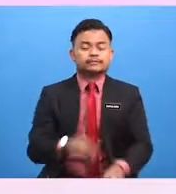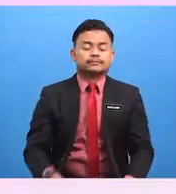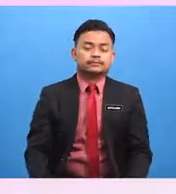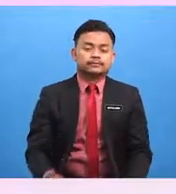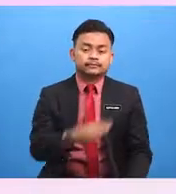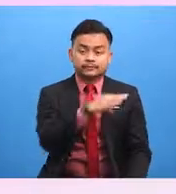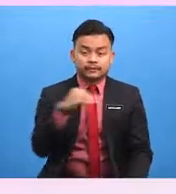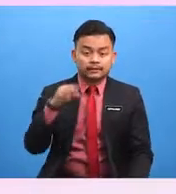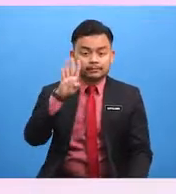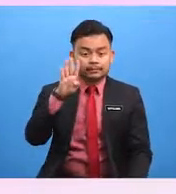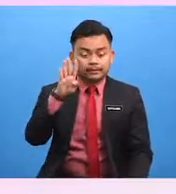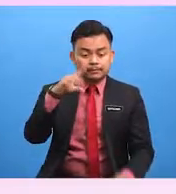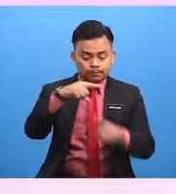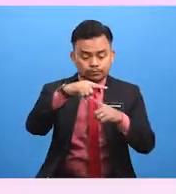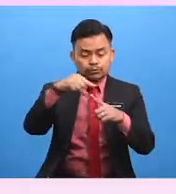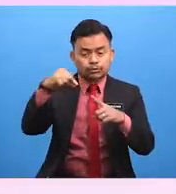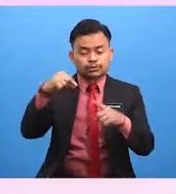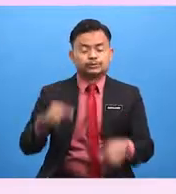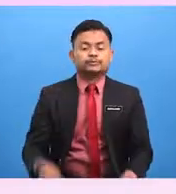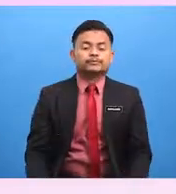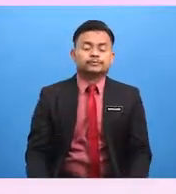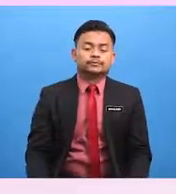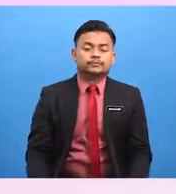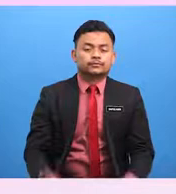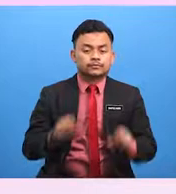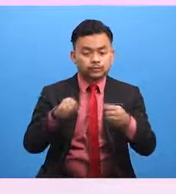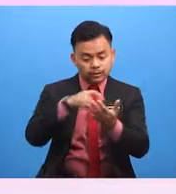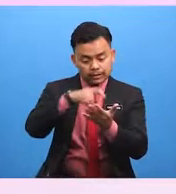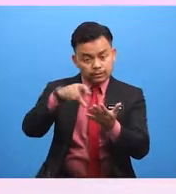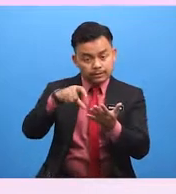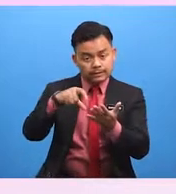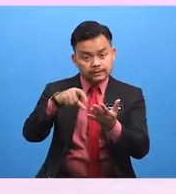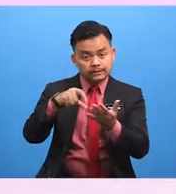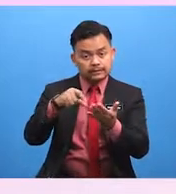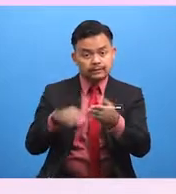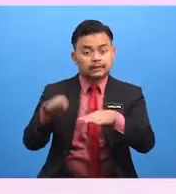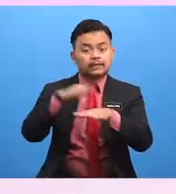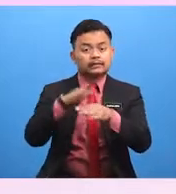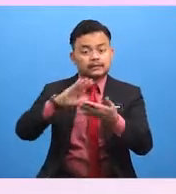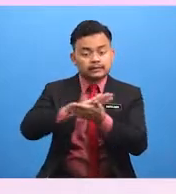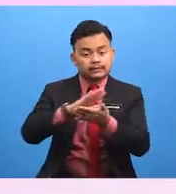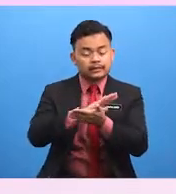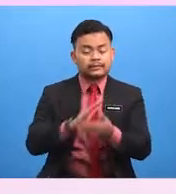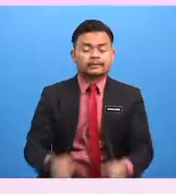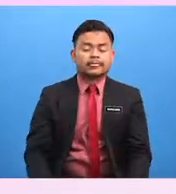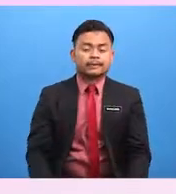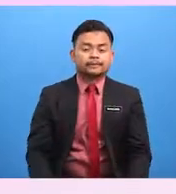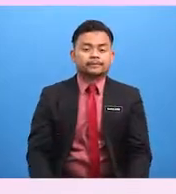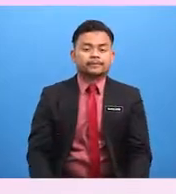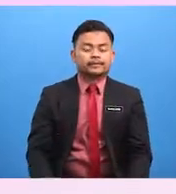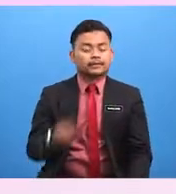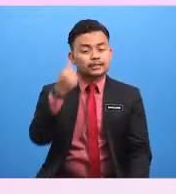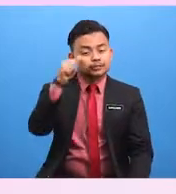Boleh kamu lakarkan segi 4 sama di atas kertas? Kita mulakan 10